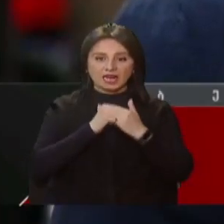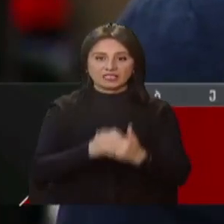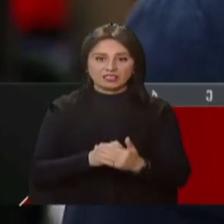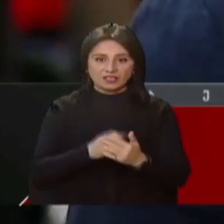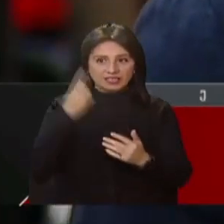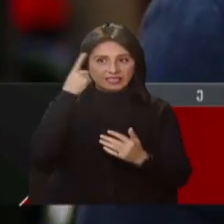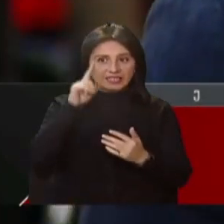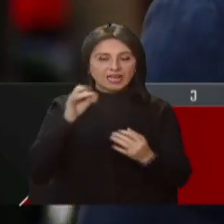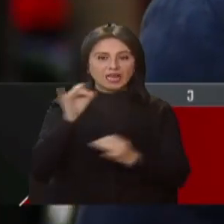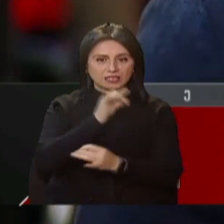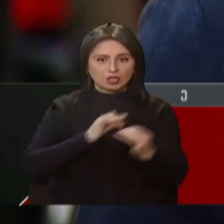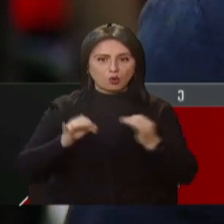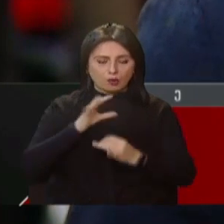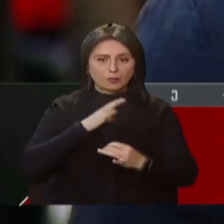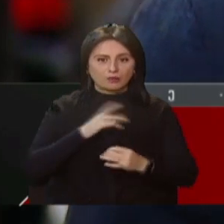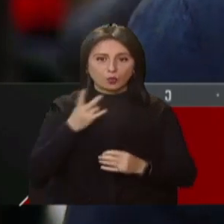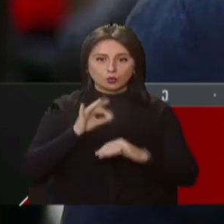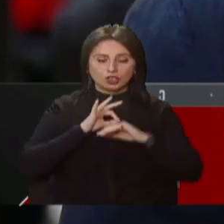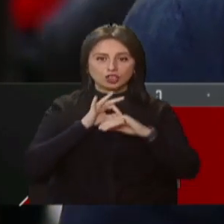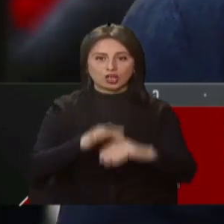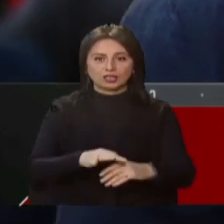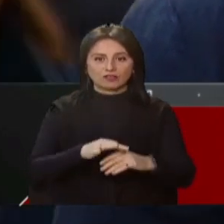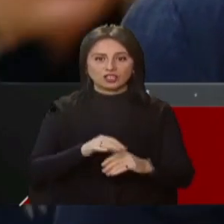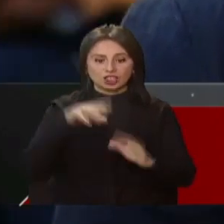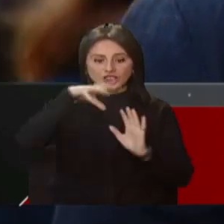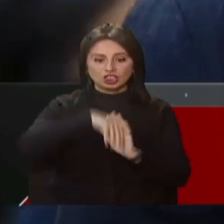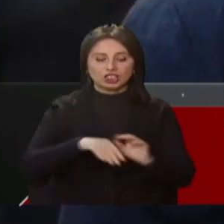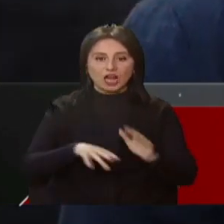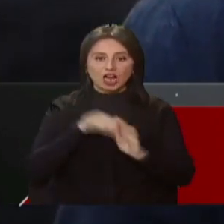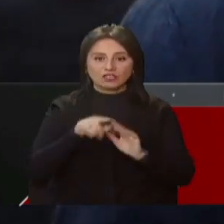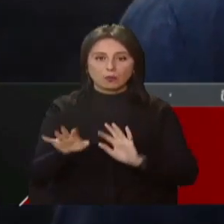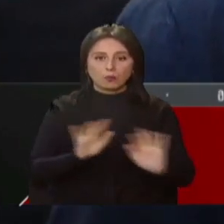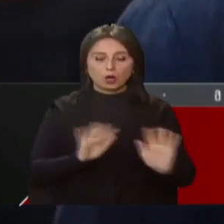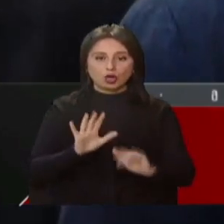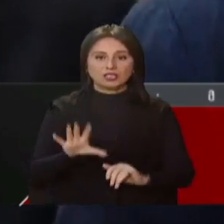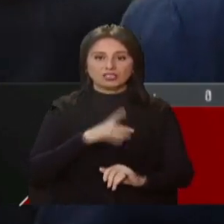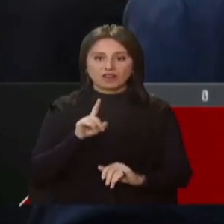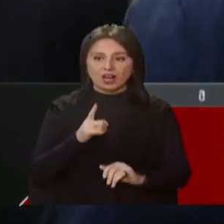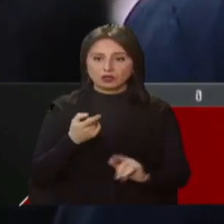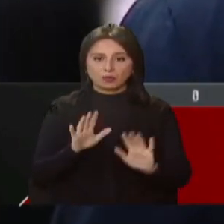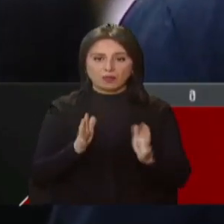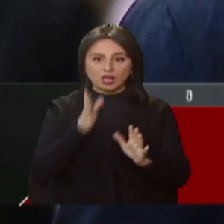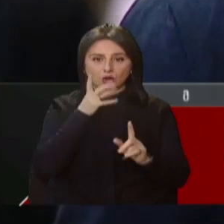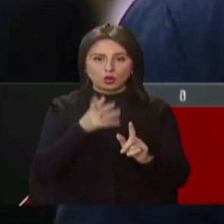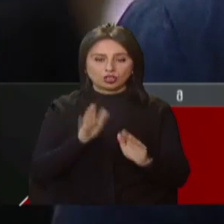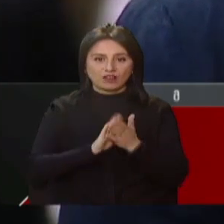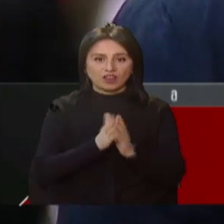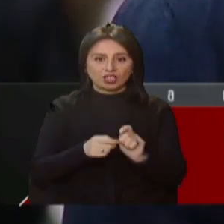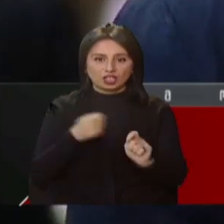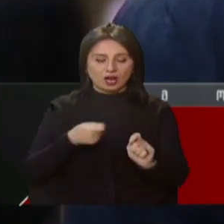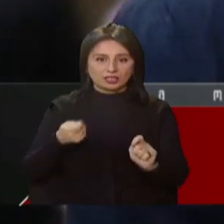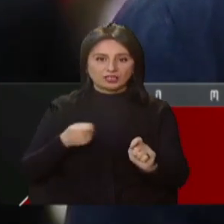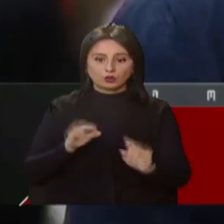ტიაში მიდიოდა საუბარი, რა თქმა უნდა, რომ უნდა ჩატარებულიყო შიდა არჩევნები, მაგრამ ეს პროცესი იყო რატომღაც დროში და ვადაში